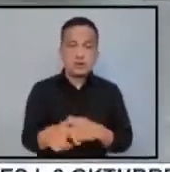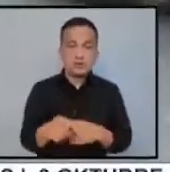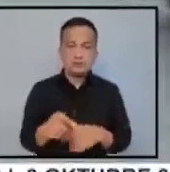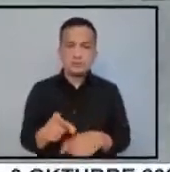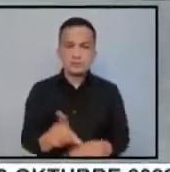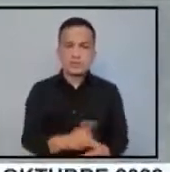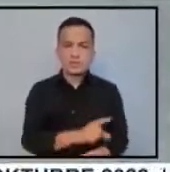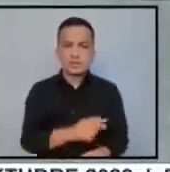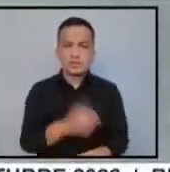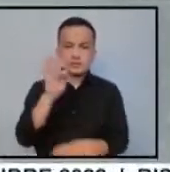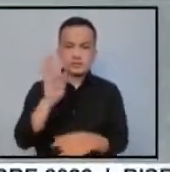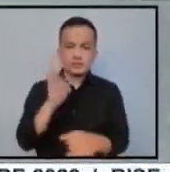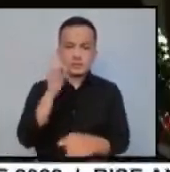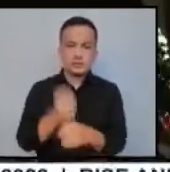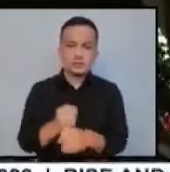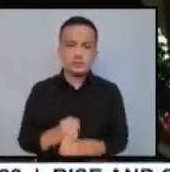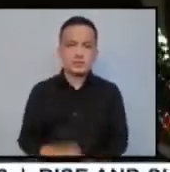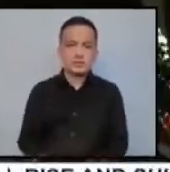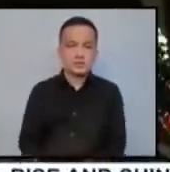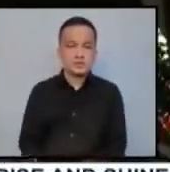6 na taon.